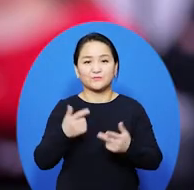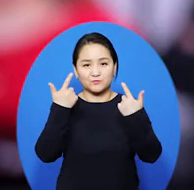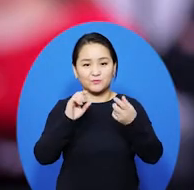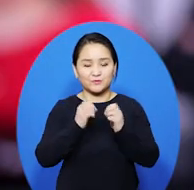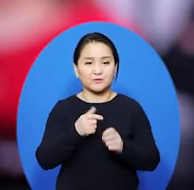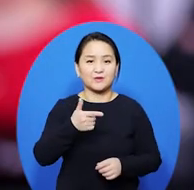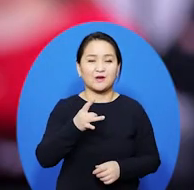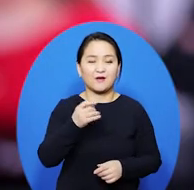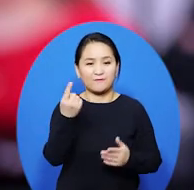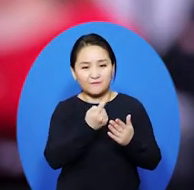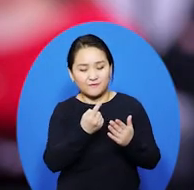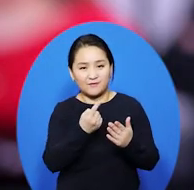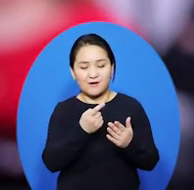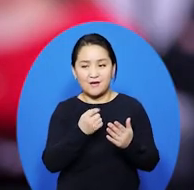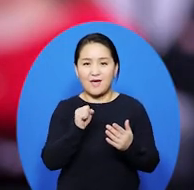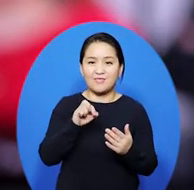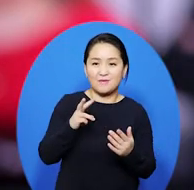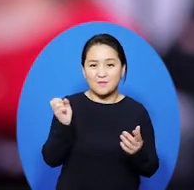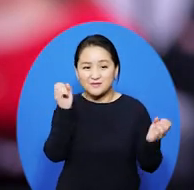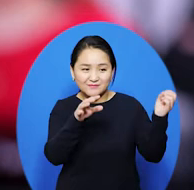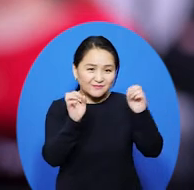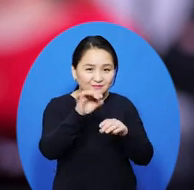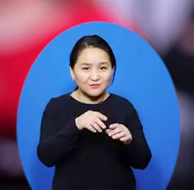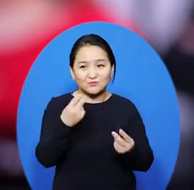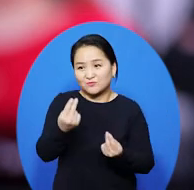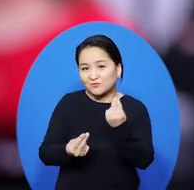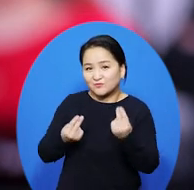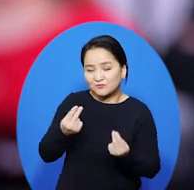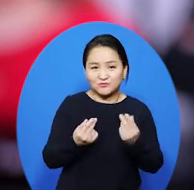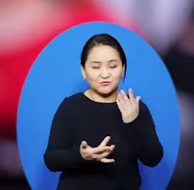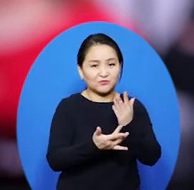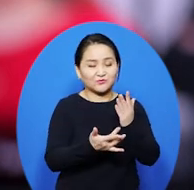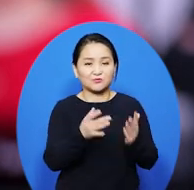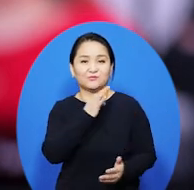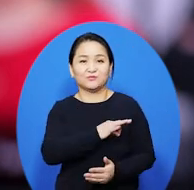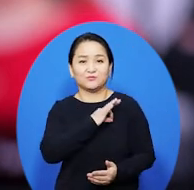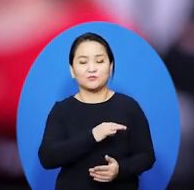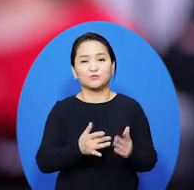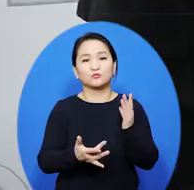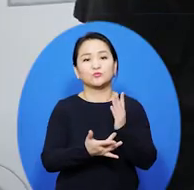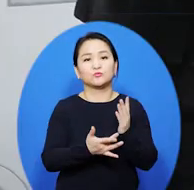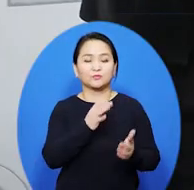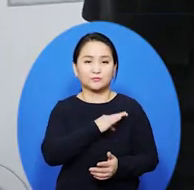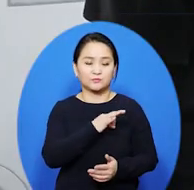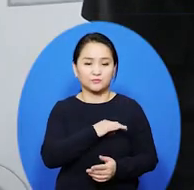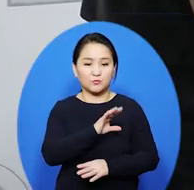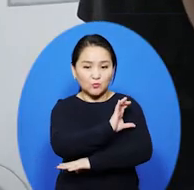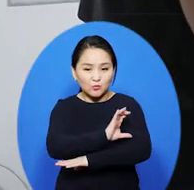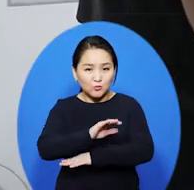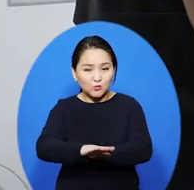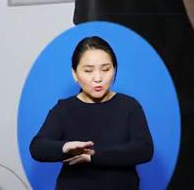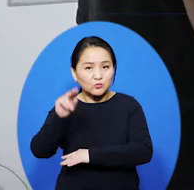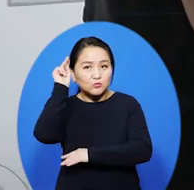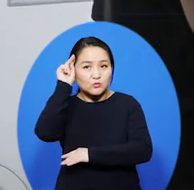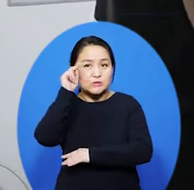байгуулад төгөөд болохоор график дизайн, анимашн энэ төрлийг ашиглаад техник технологийн бас дэвшилтэд ингээд төхөөрөмжүүдийг ашигласнаараа бид нар